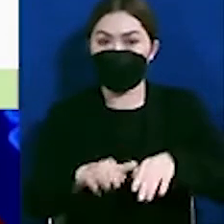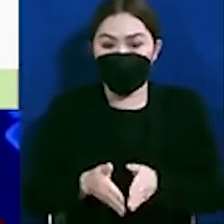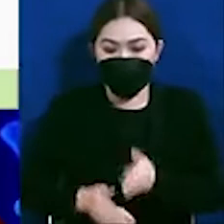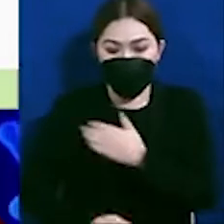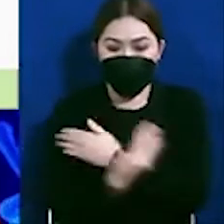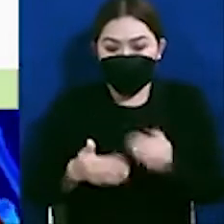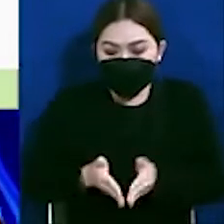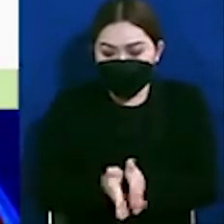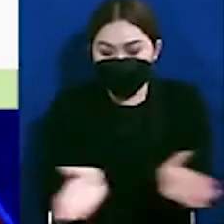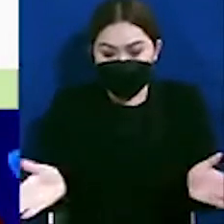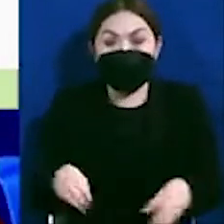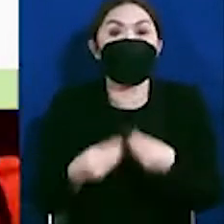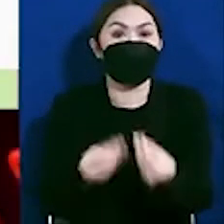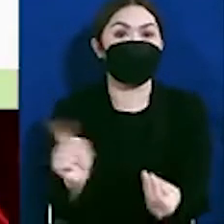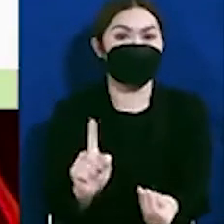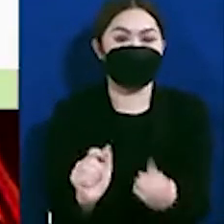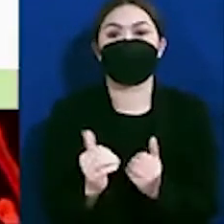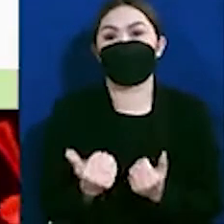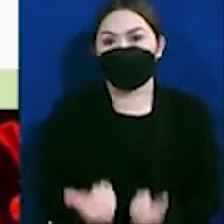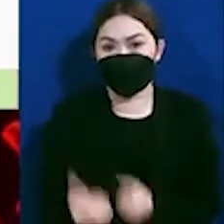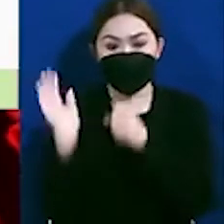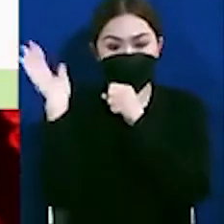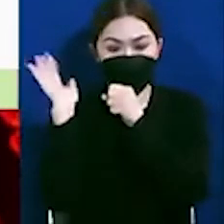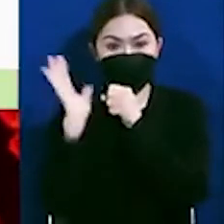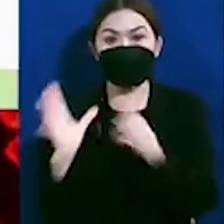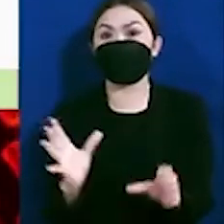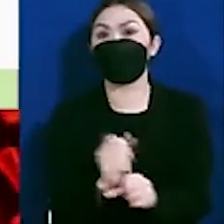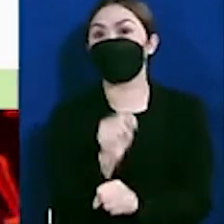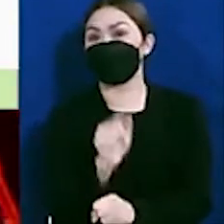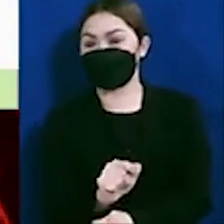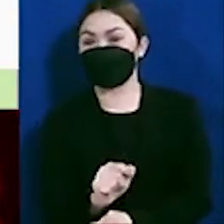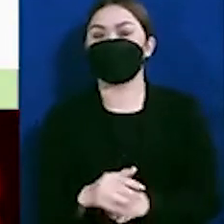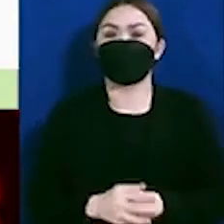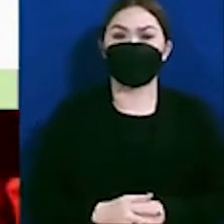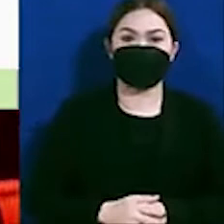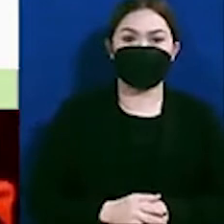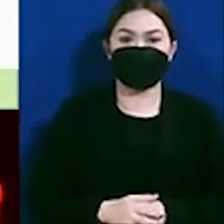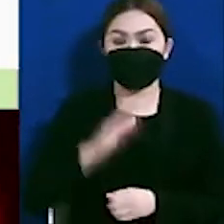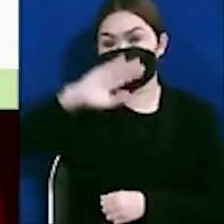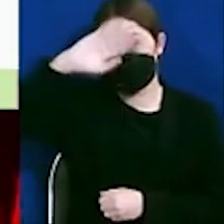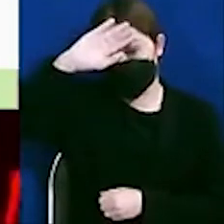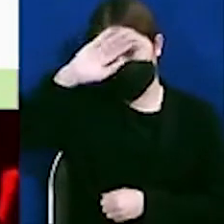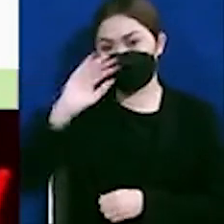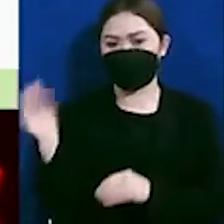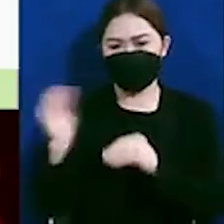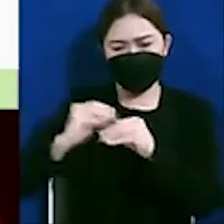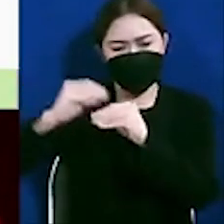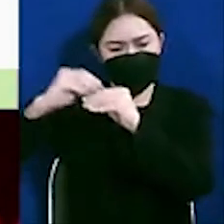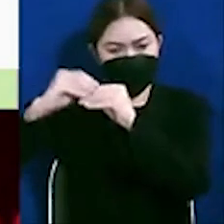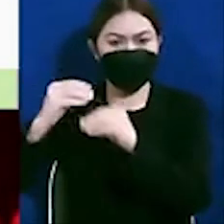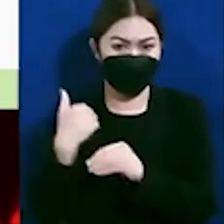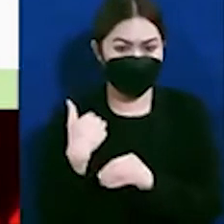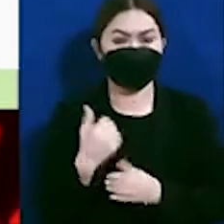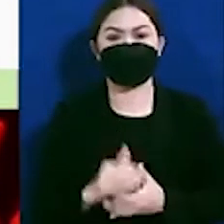ขึ้นนะครับเพราะว่าตามที่ท่านโกจบรายงานไปแล้วนะครับมีผู้ป่วยผู้ติดเชื้อเนี่ยเพิ่มขึ้นทุกวัน